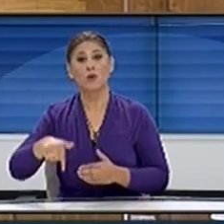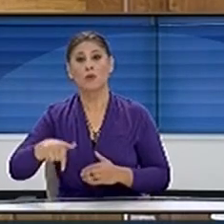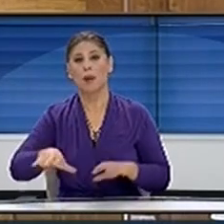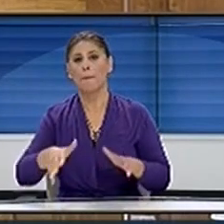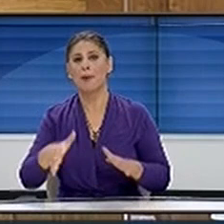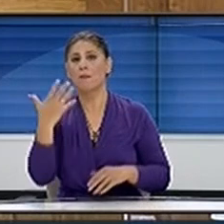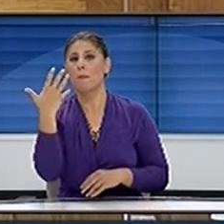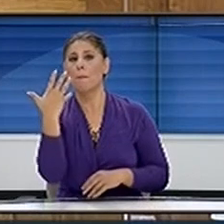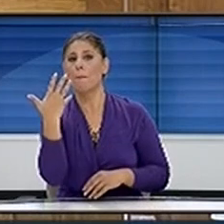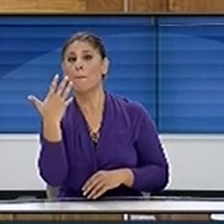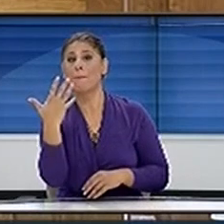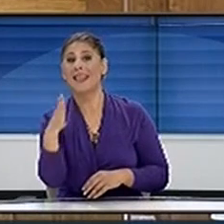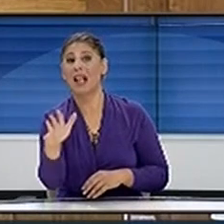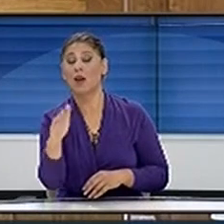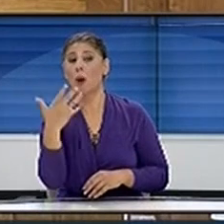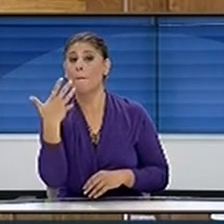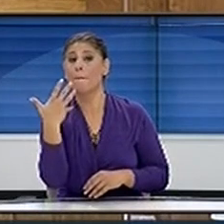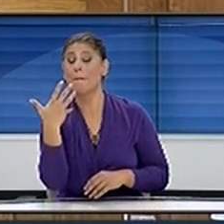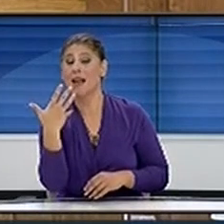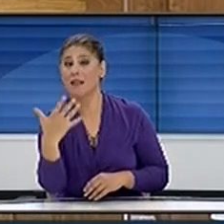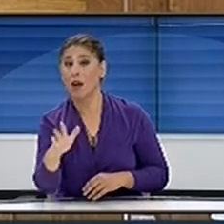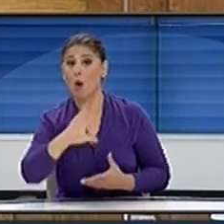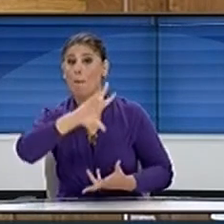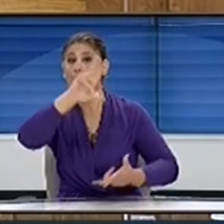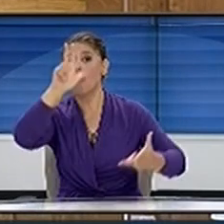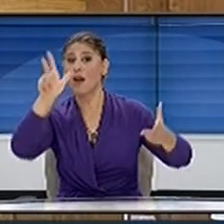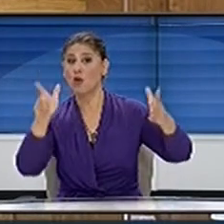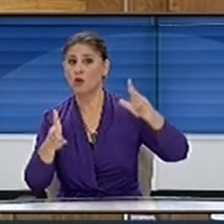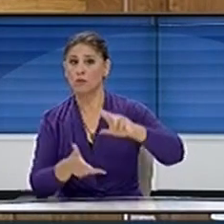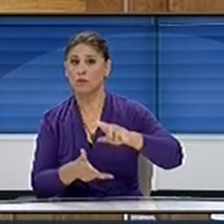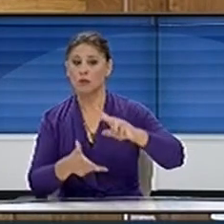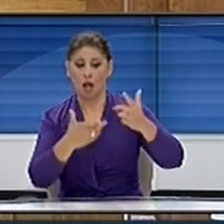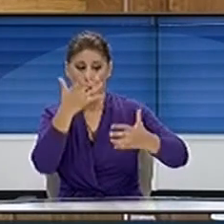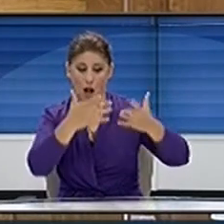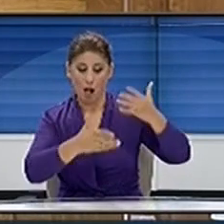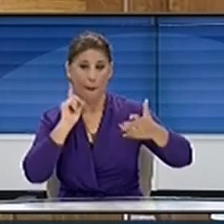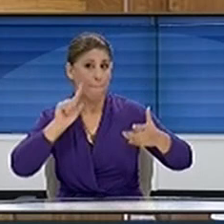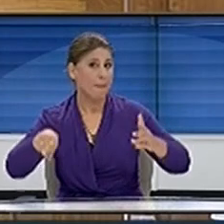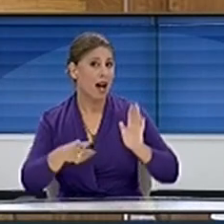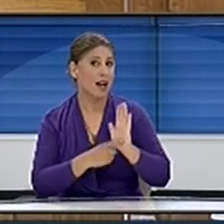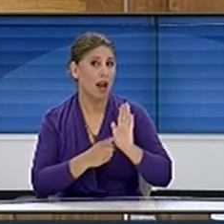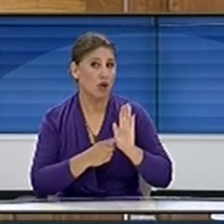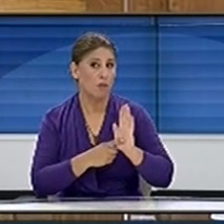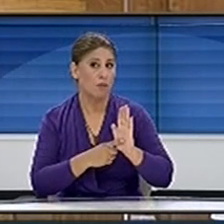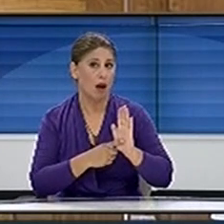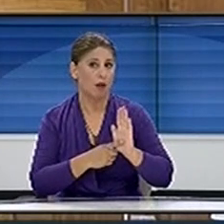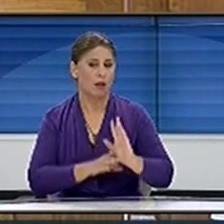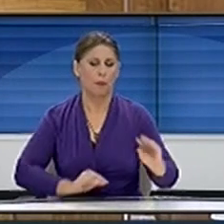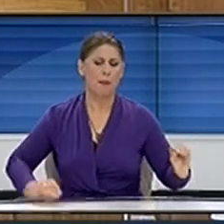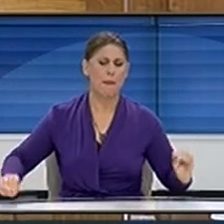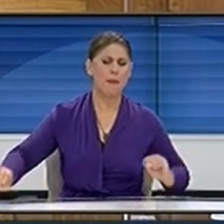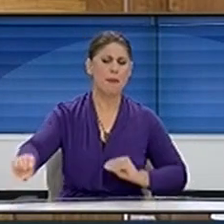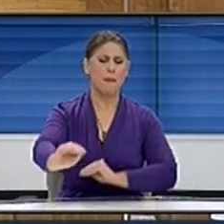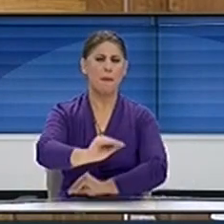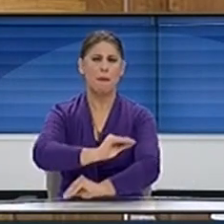σήμερα περίπου 500, επαναλαμβάνω 500 παγκοσμίως λογισμικά παράνομα, τα οποία κυκλοφορούν